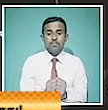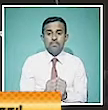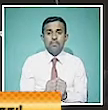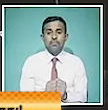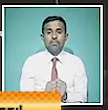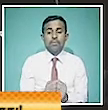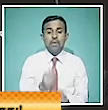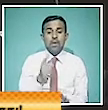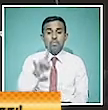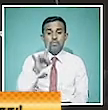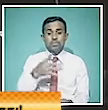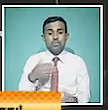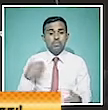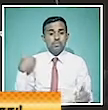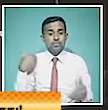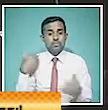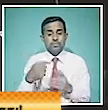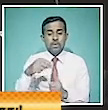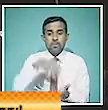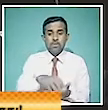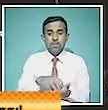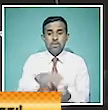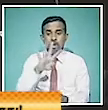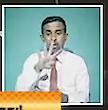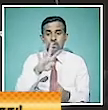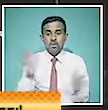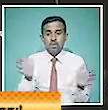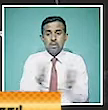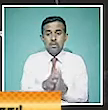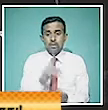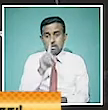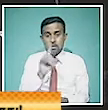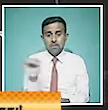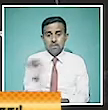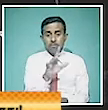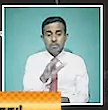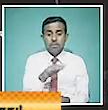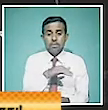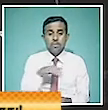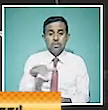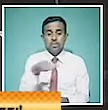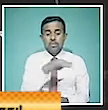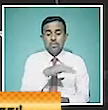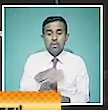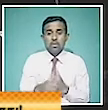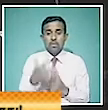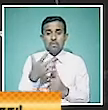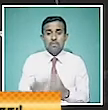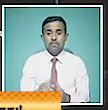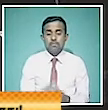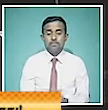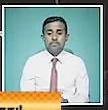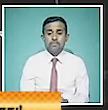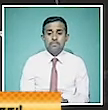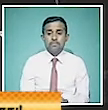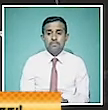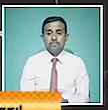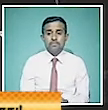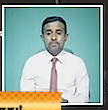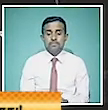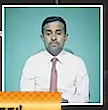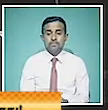சபைகள் ஒரு சபையாக இன்று ஒவ்வொரு மனிதரும் ஒவ்வொரு சமூகமும் தங்களுக்கான உள்ளூராட்சி அதிகார சபையை கேட்கின்ற பொழுது